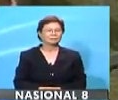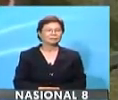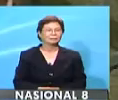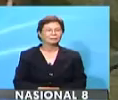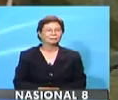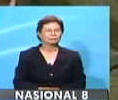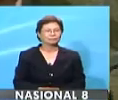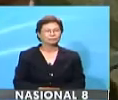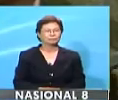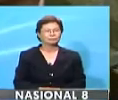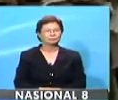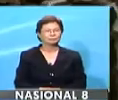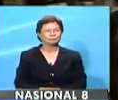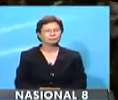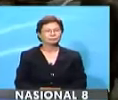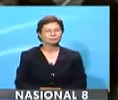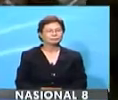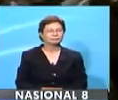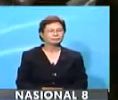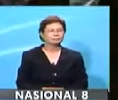ni.